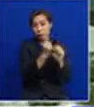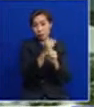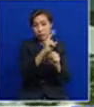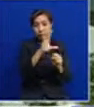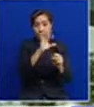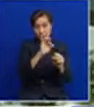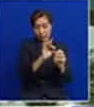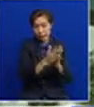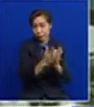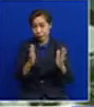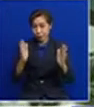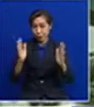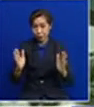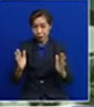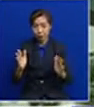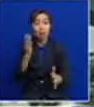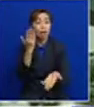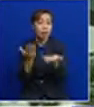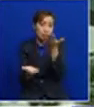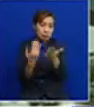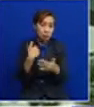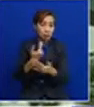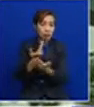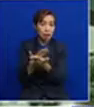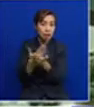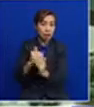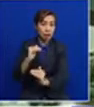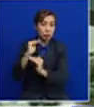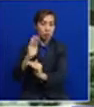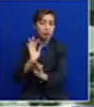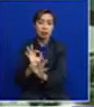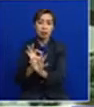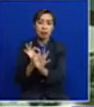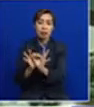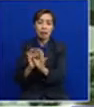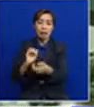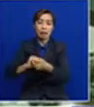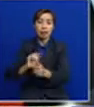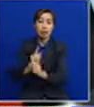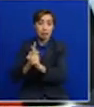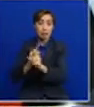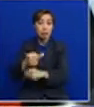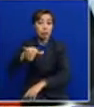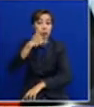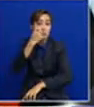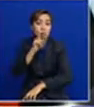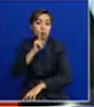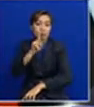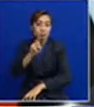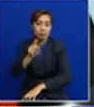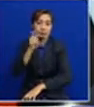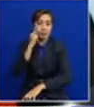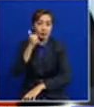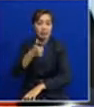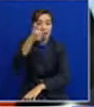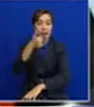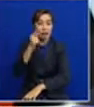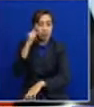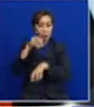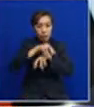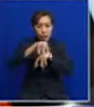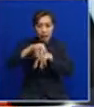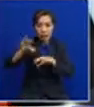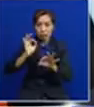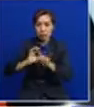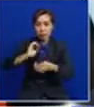2558หรือภายใต้กรอบวงเงินที่ธนาคารกำหนดนะคะคุณผู้ชมสามารถสอบถามรายละเอียดเพิ่มเติมได้ที่สาขา